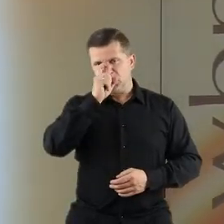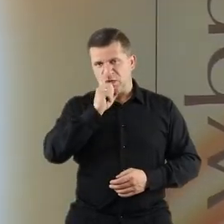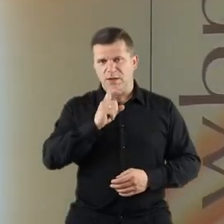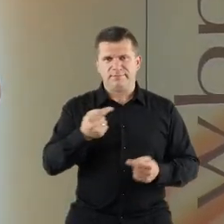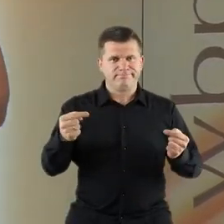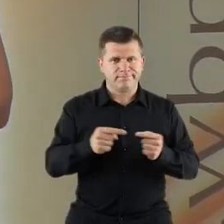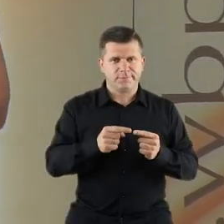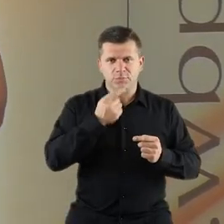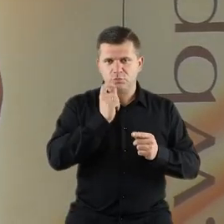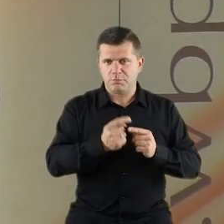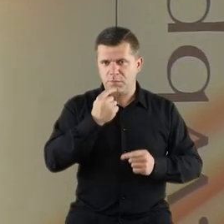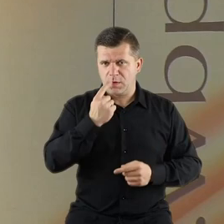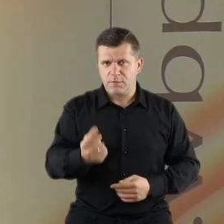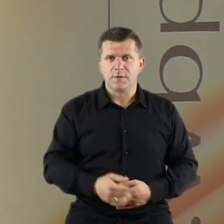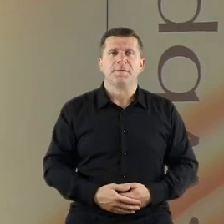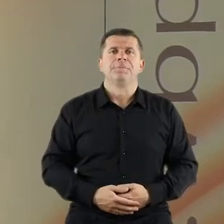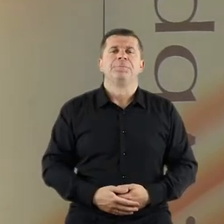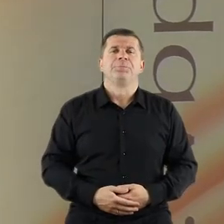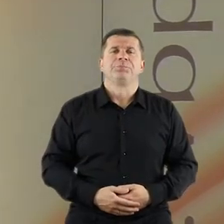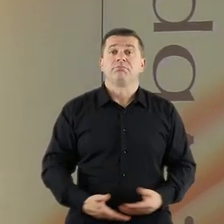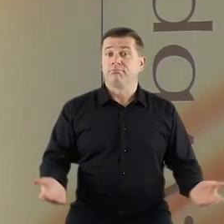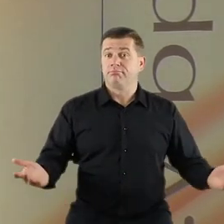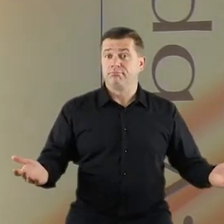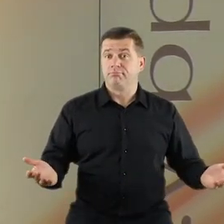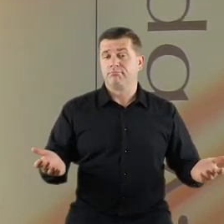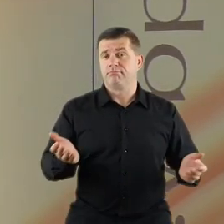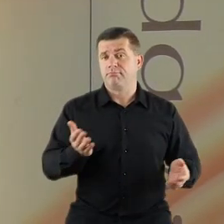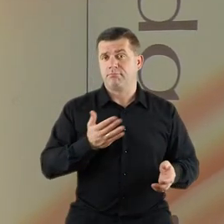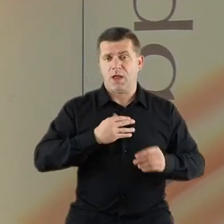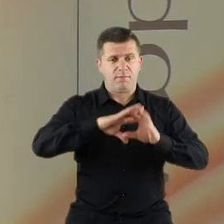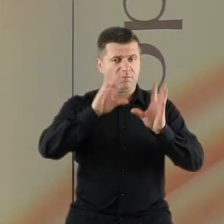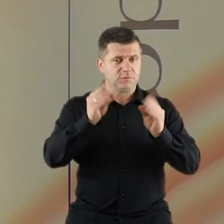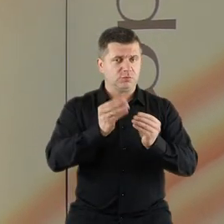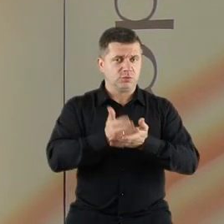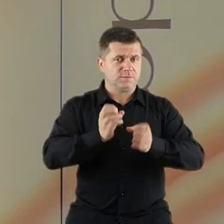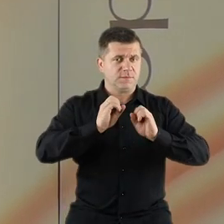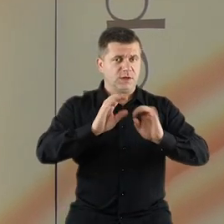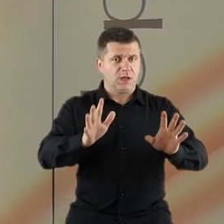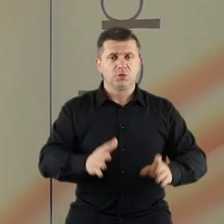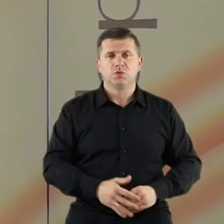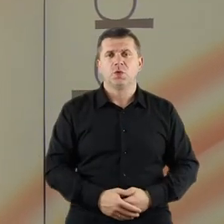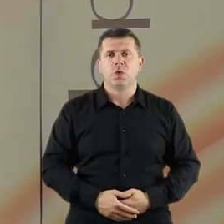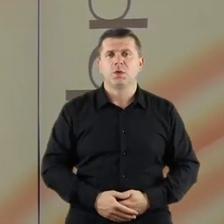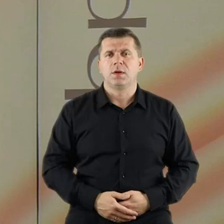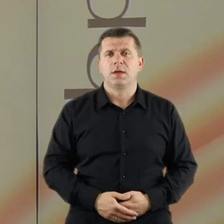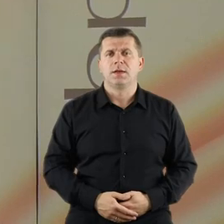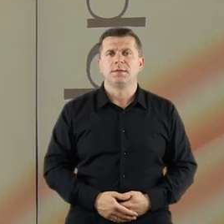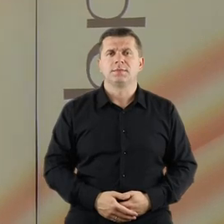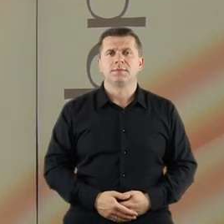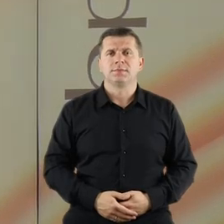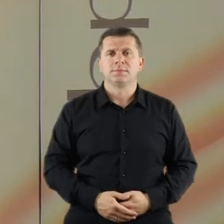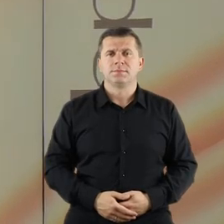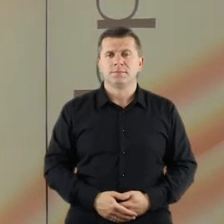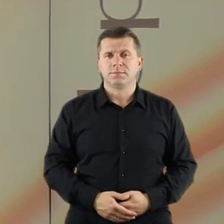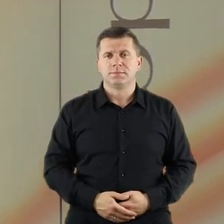niewłaściwą godzinę i mamy wszystko wyjaśnione a więc proszę